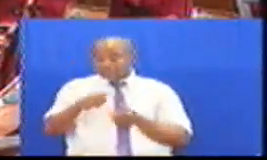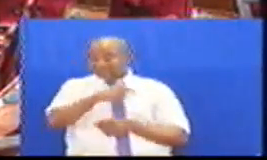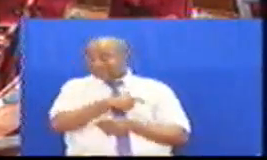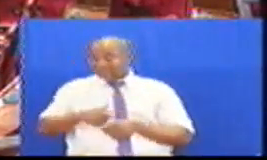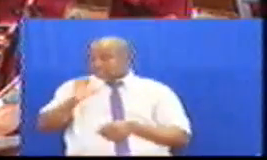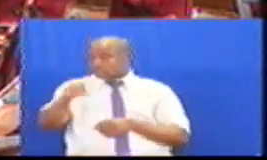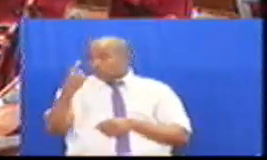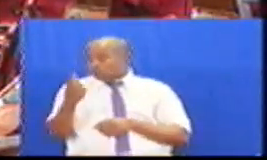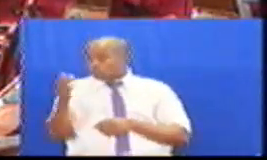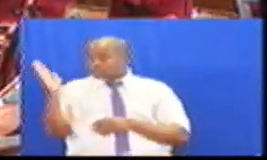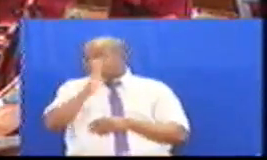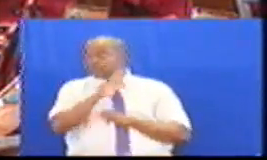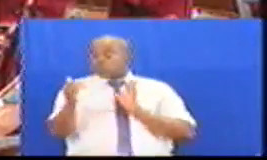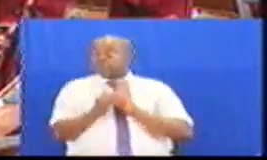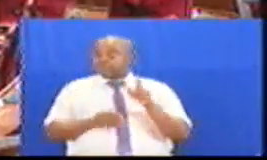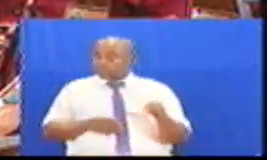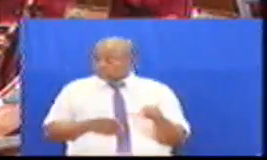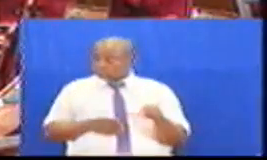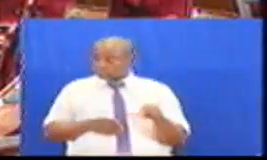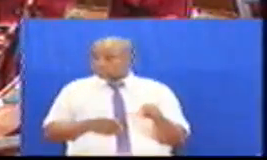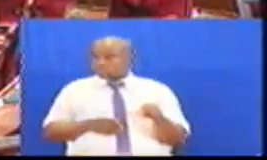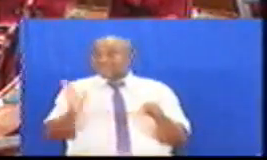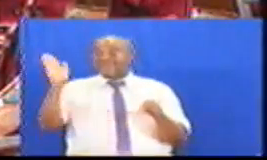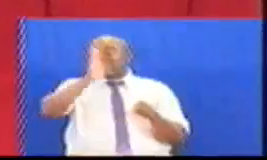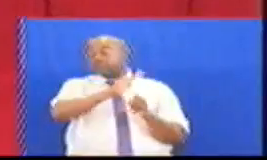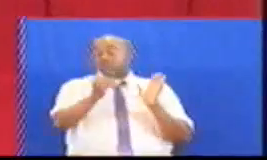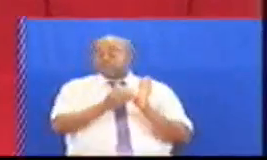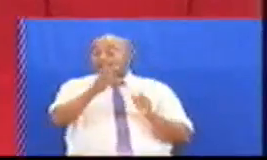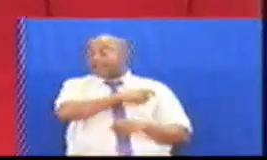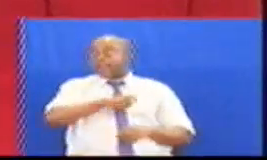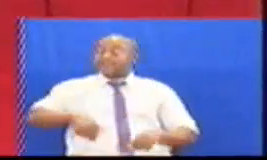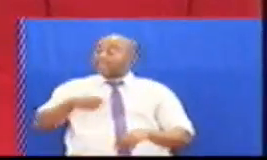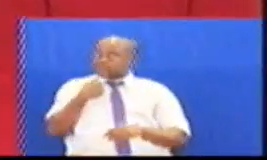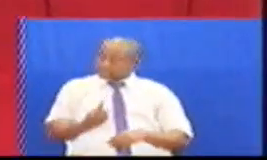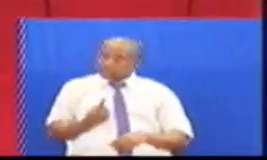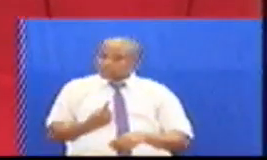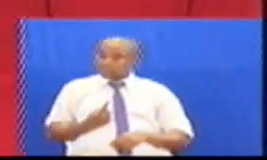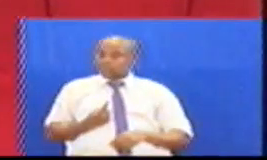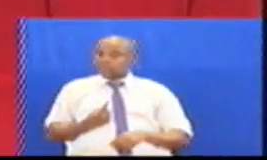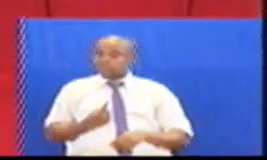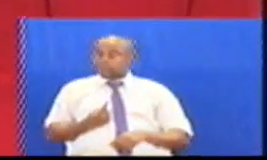alipokwenda siku ya sheria alisema, na mkuu alisema,